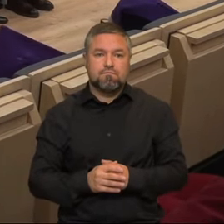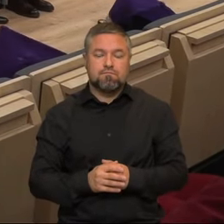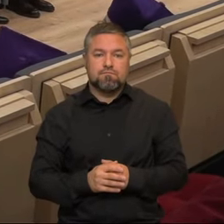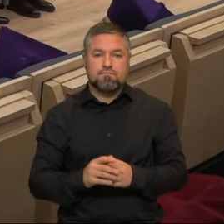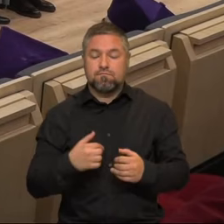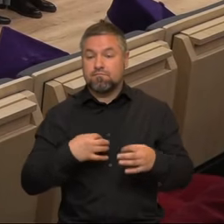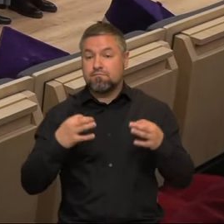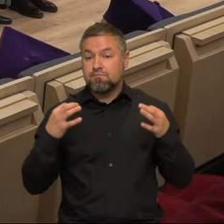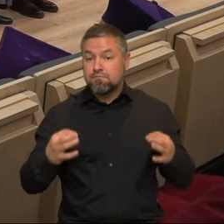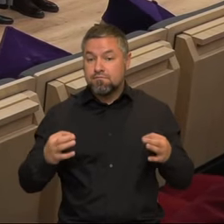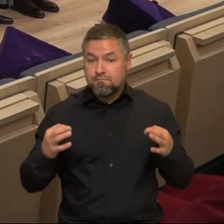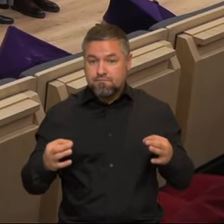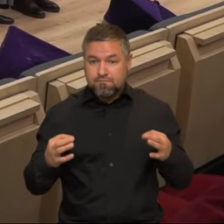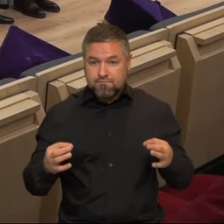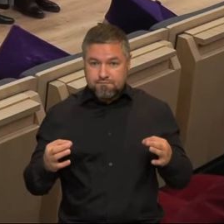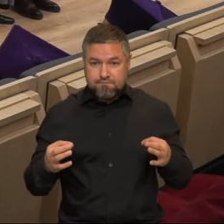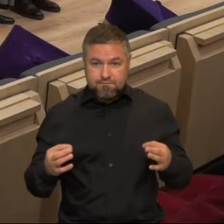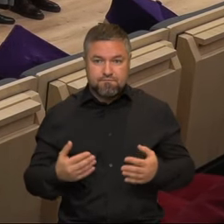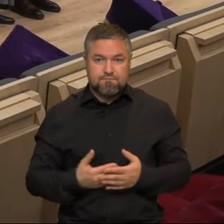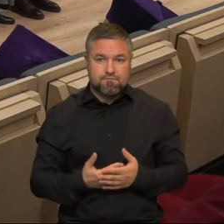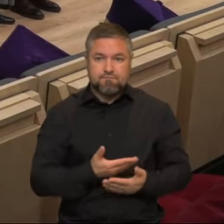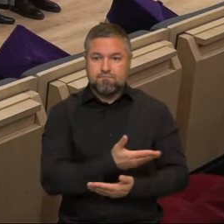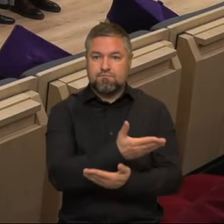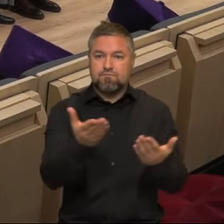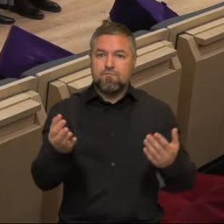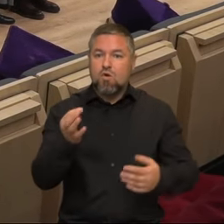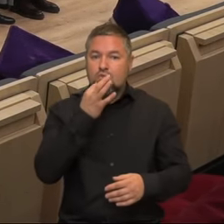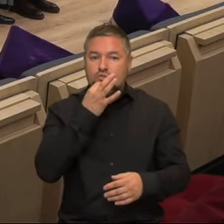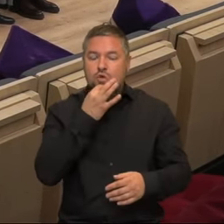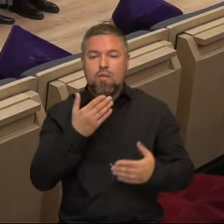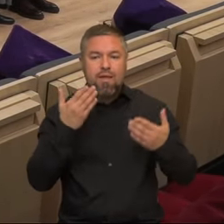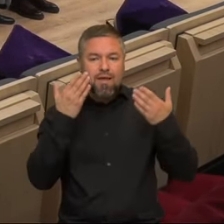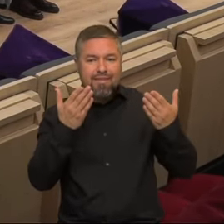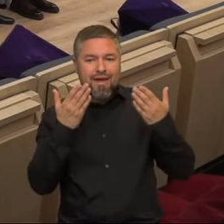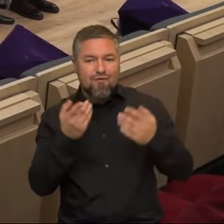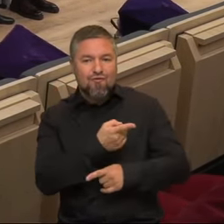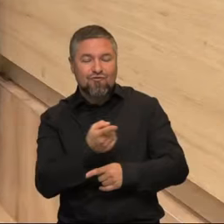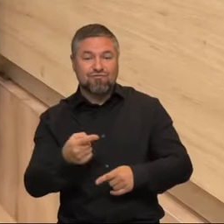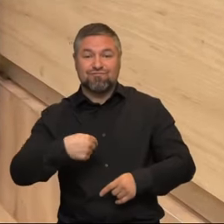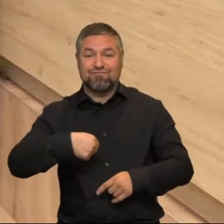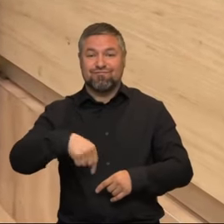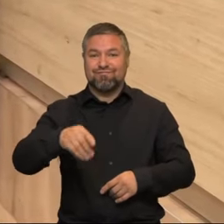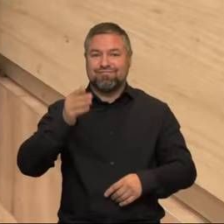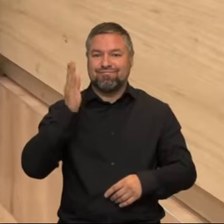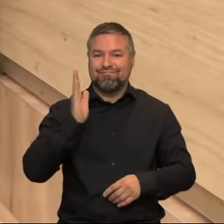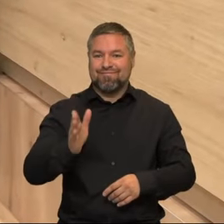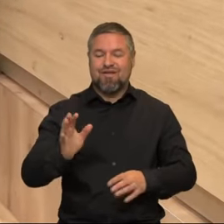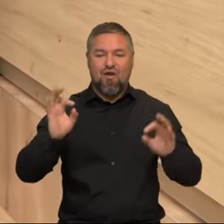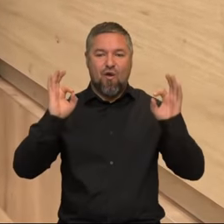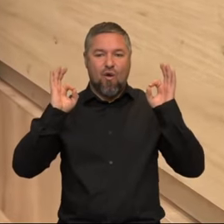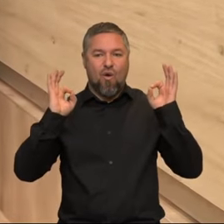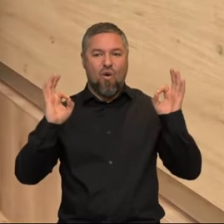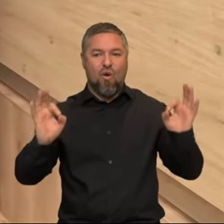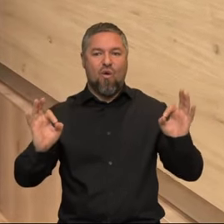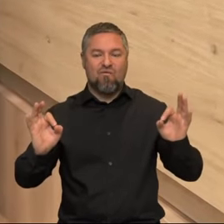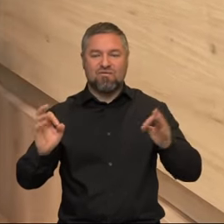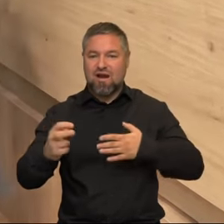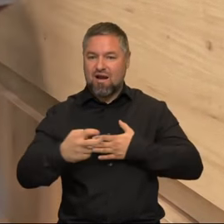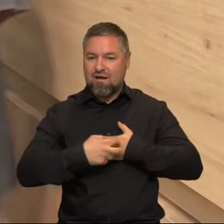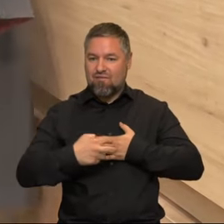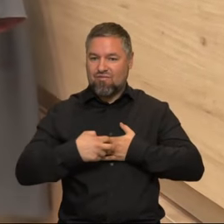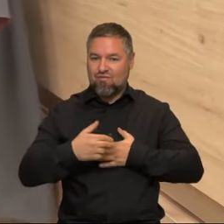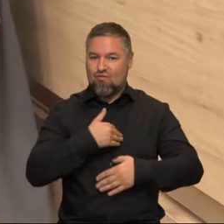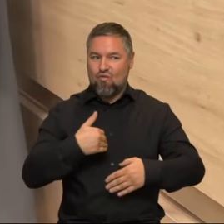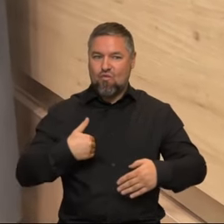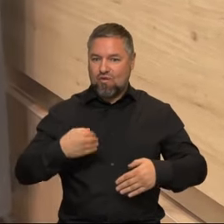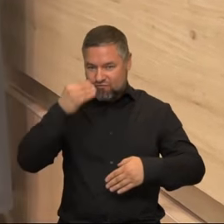zwracam się teraz do naszych młodych naukowców, którzy za chwilę staną się oficjalnie doktorantami